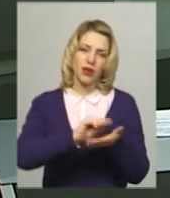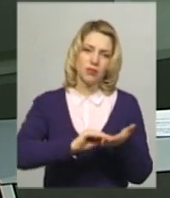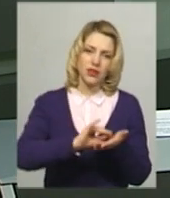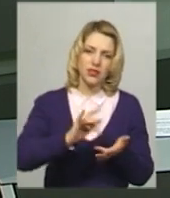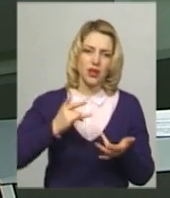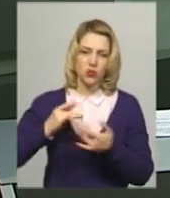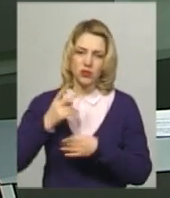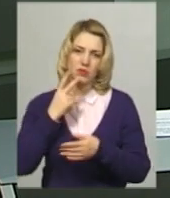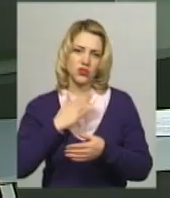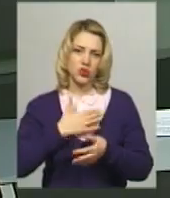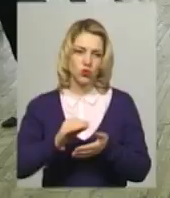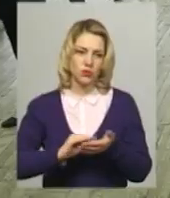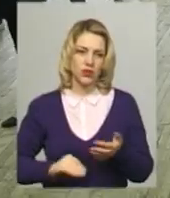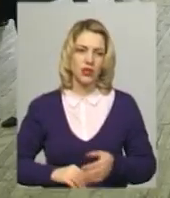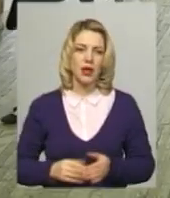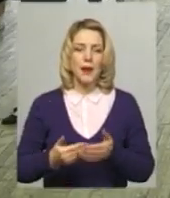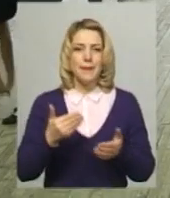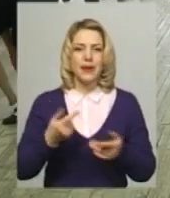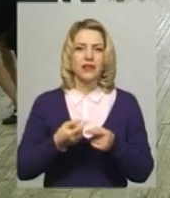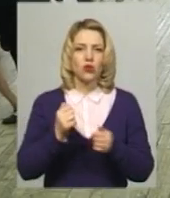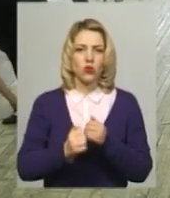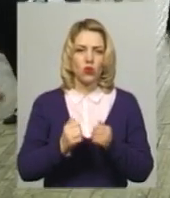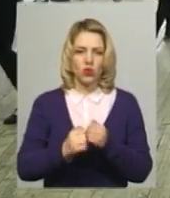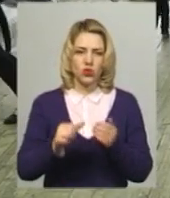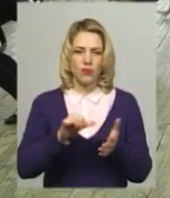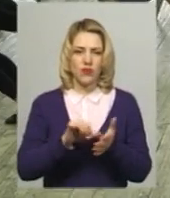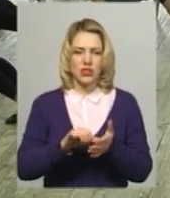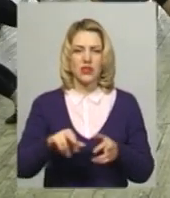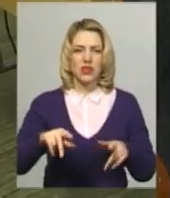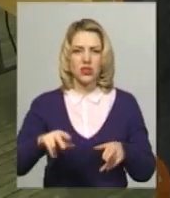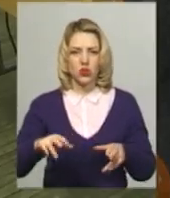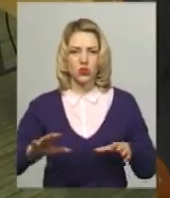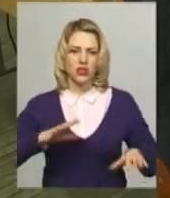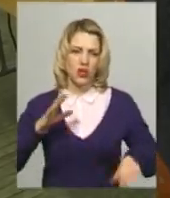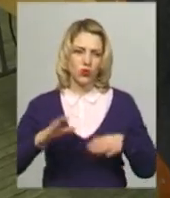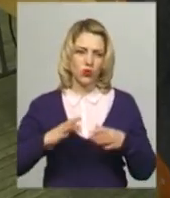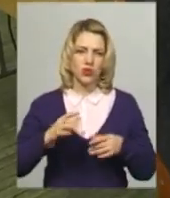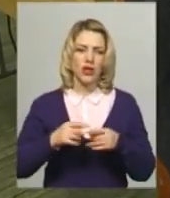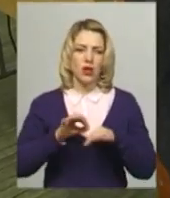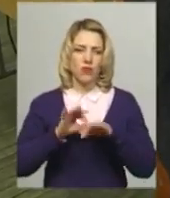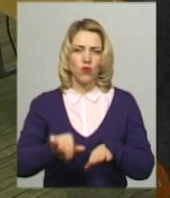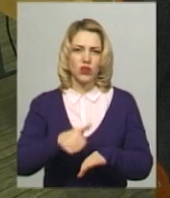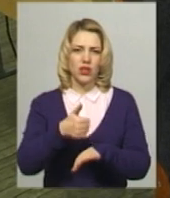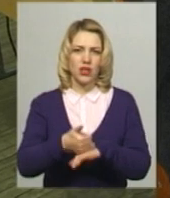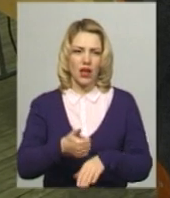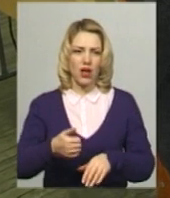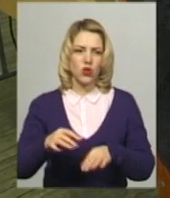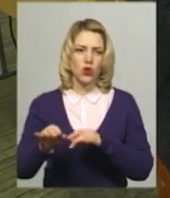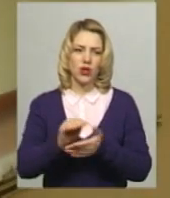Леся Боровець. Перед кожним виступом танцюристи тренуються та розминаються, проводять генеральну репетицію